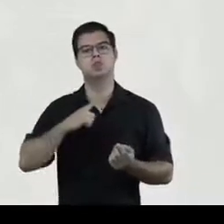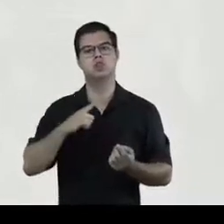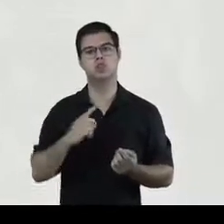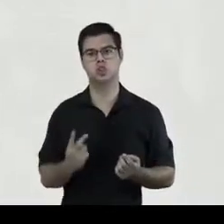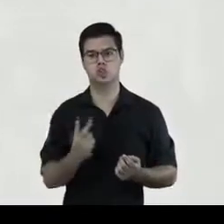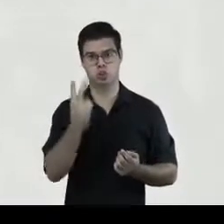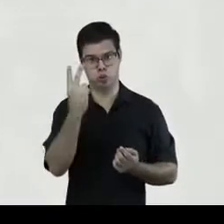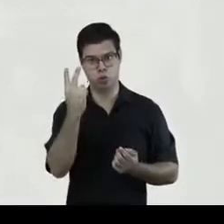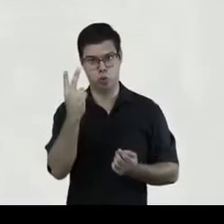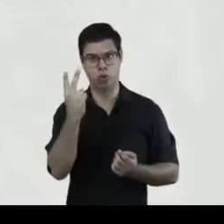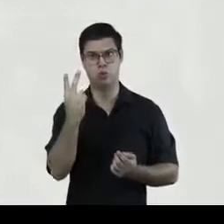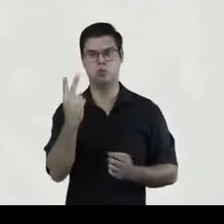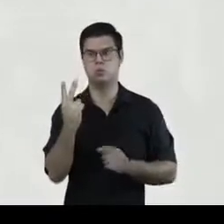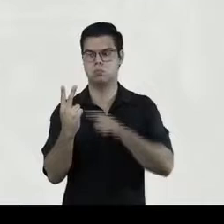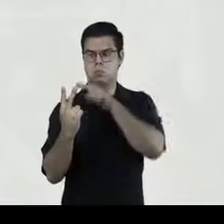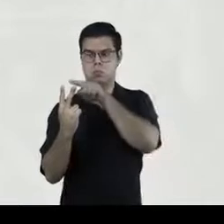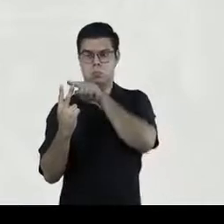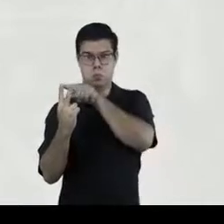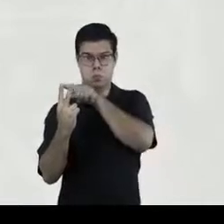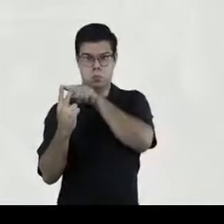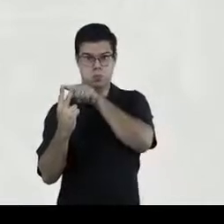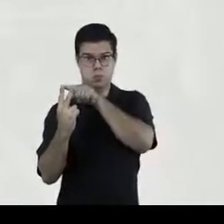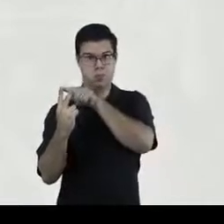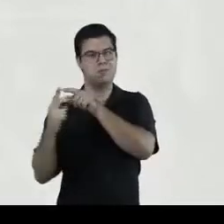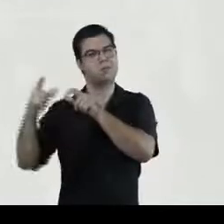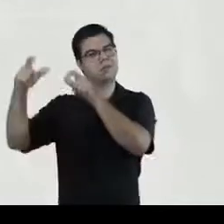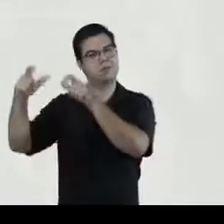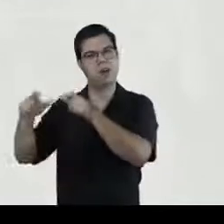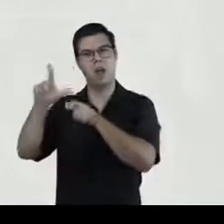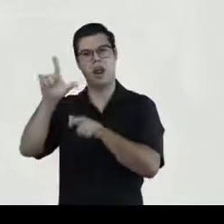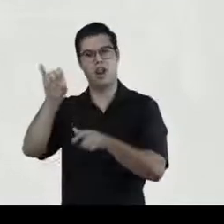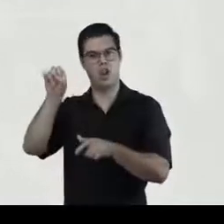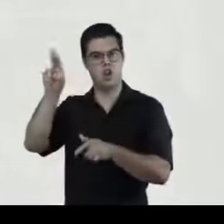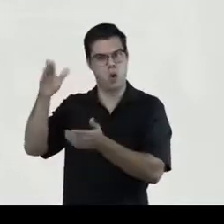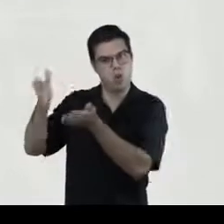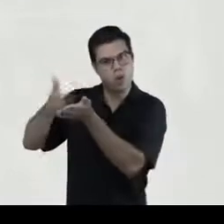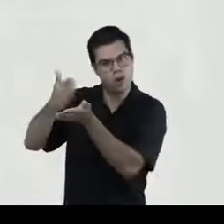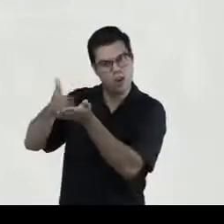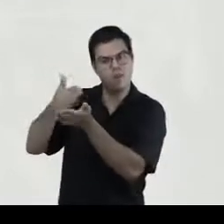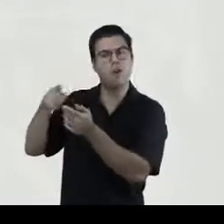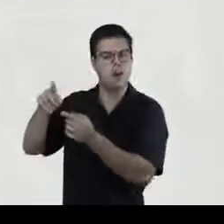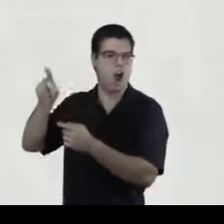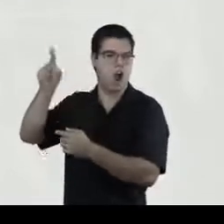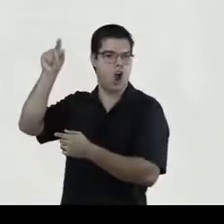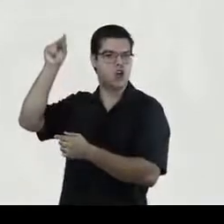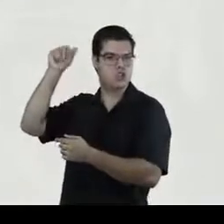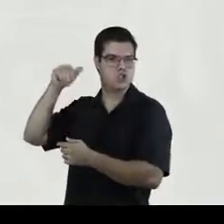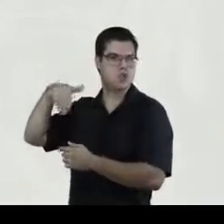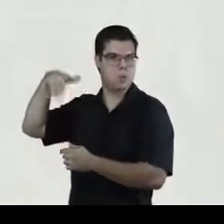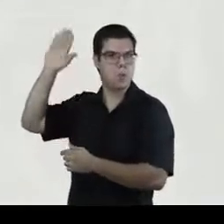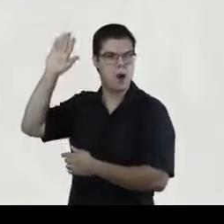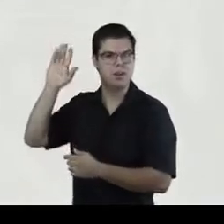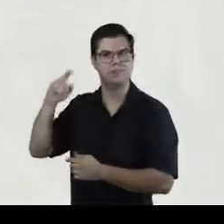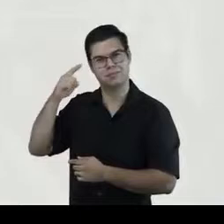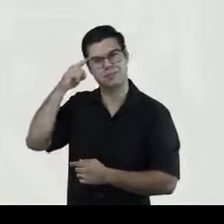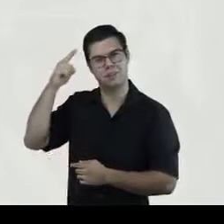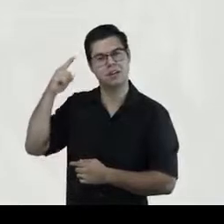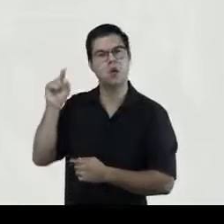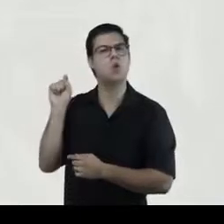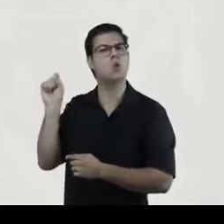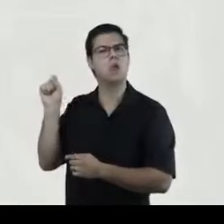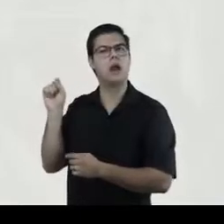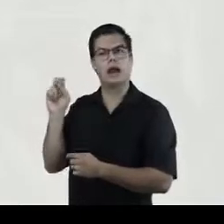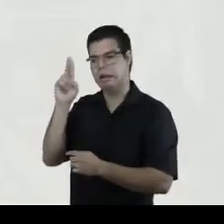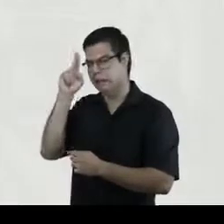est le plus ancien, puisque ses fautes ont été corrigées dans les exemplaires des